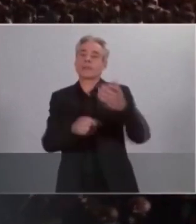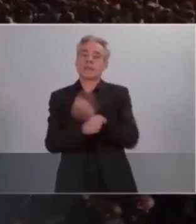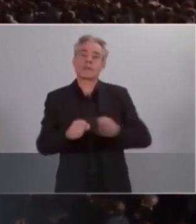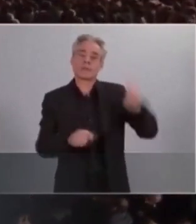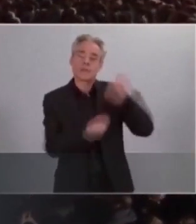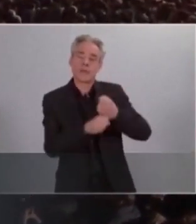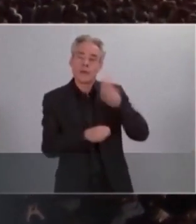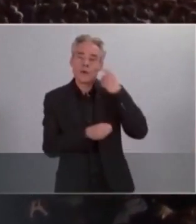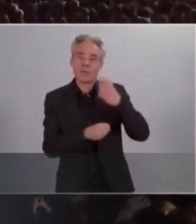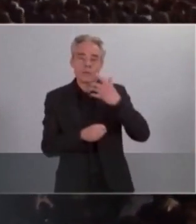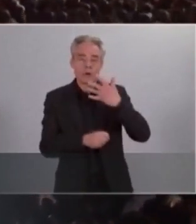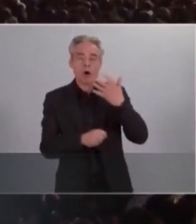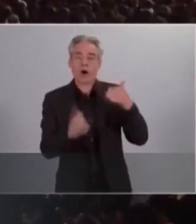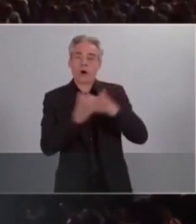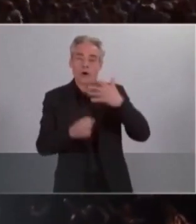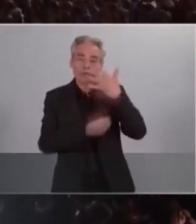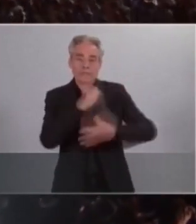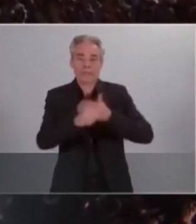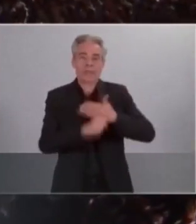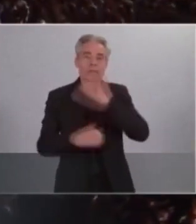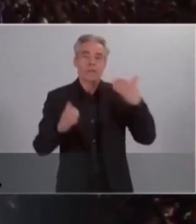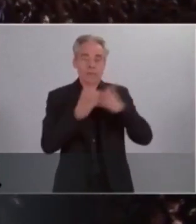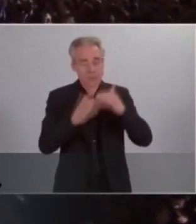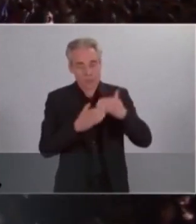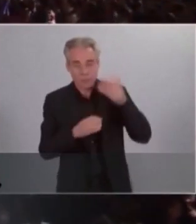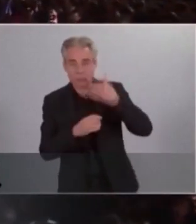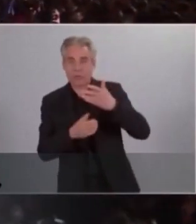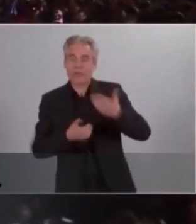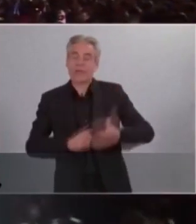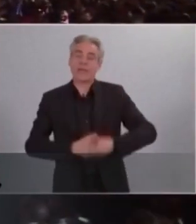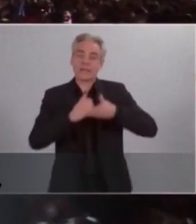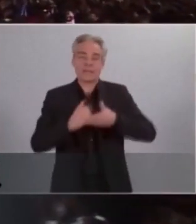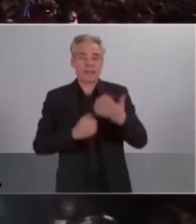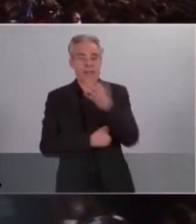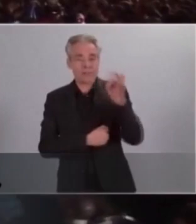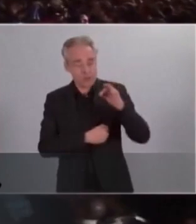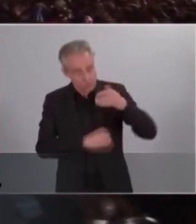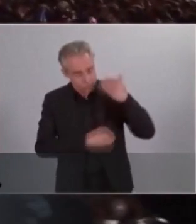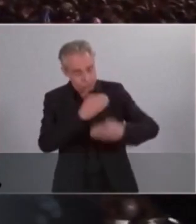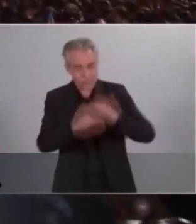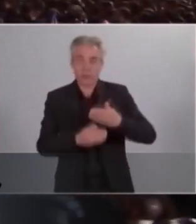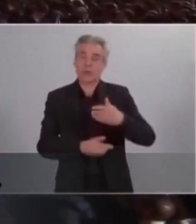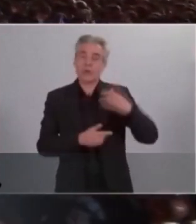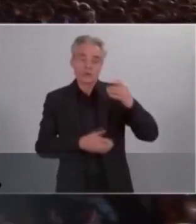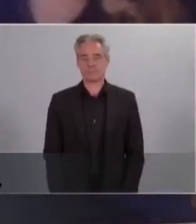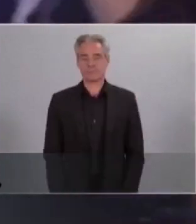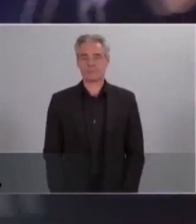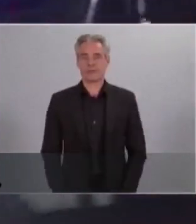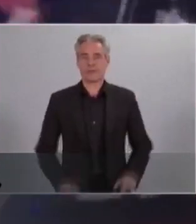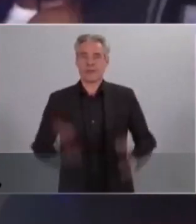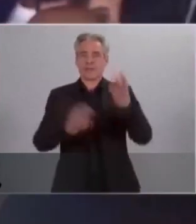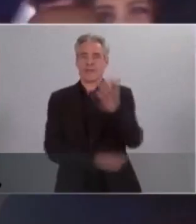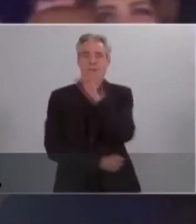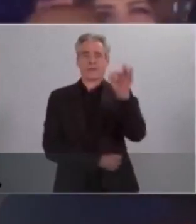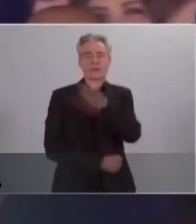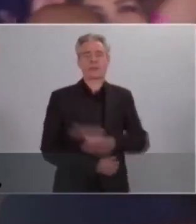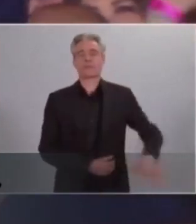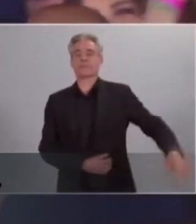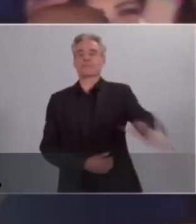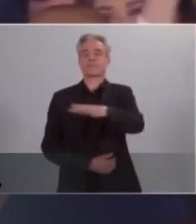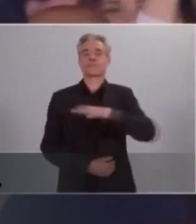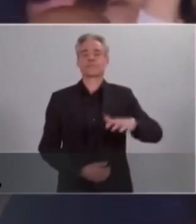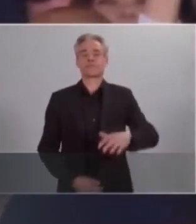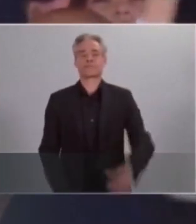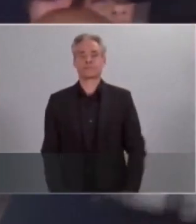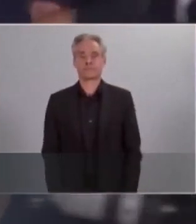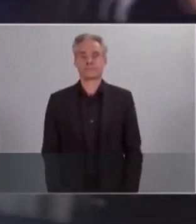优势击败极右派候选人马林勒彭，成为法国自2002年实行5年任期以来首度连任的总